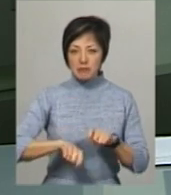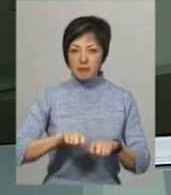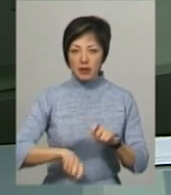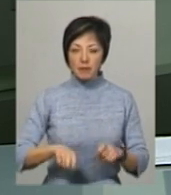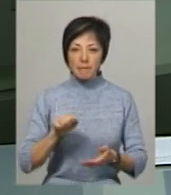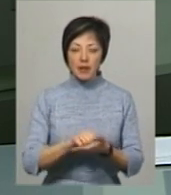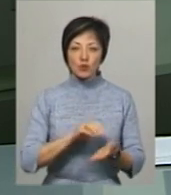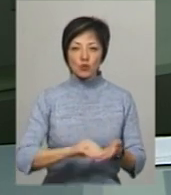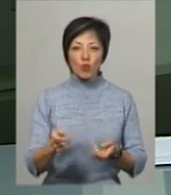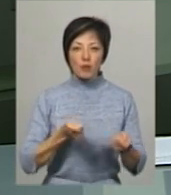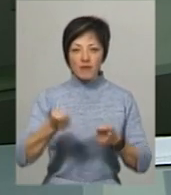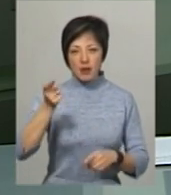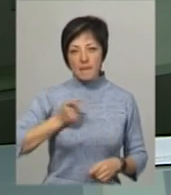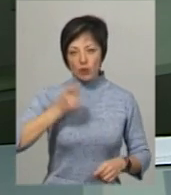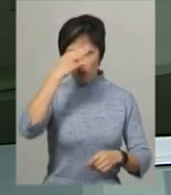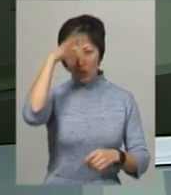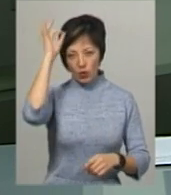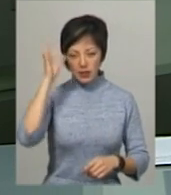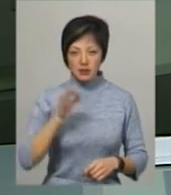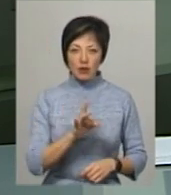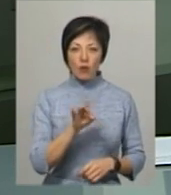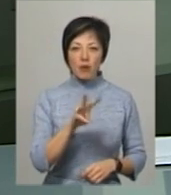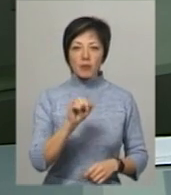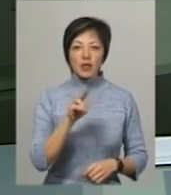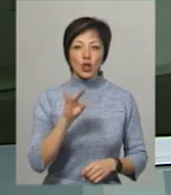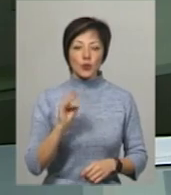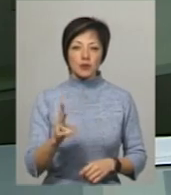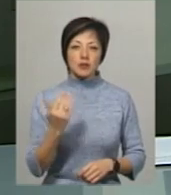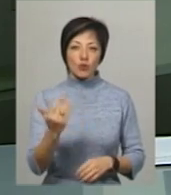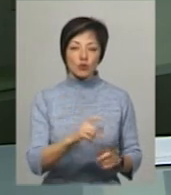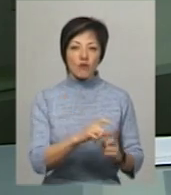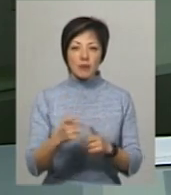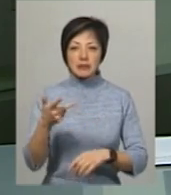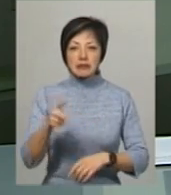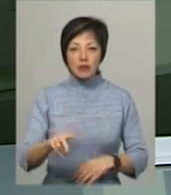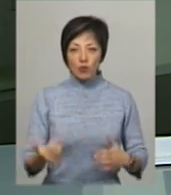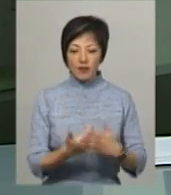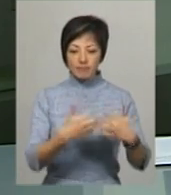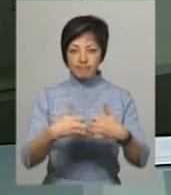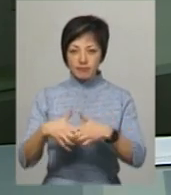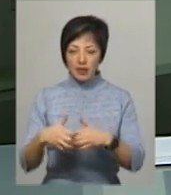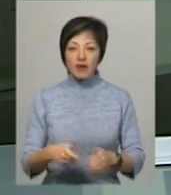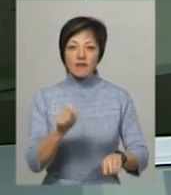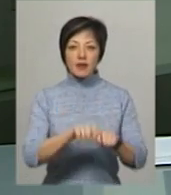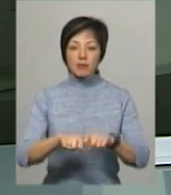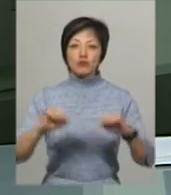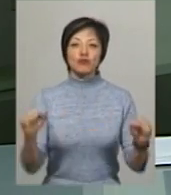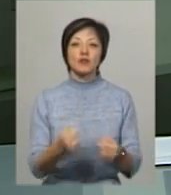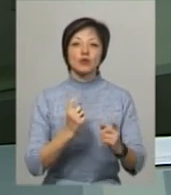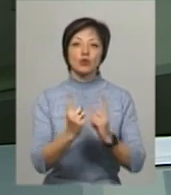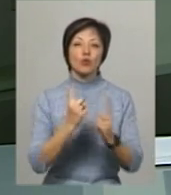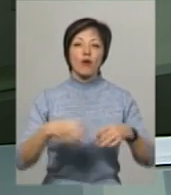прес-служби управління патрульної поліції в Хмельницькій області Роман Мартинюк. За його словами, три нових пристрої TrueCam для вимірювання швидкості